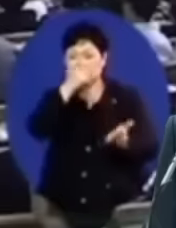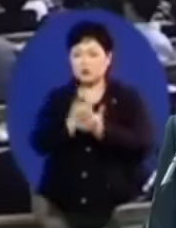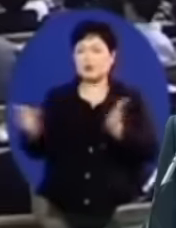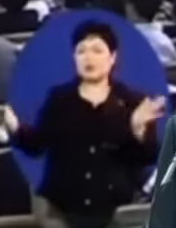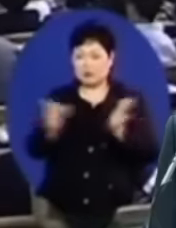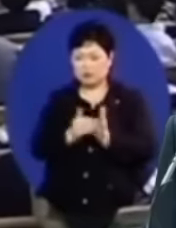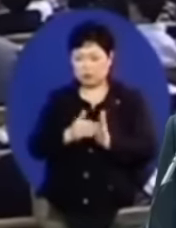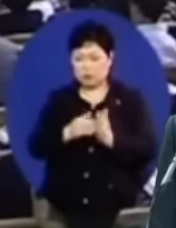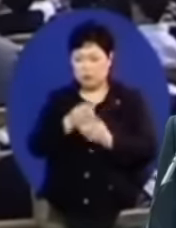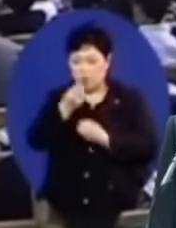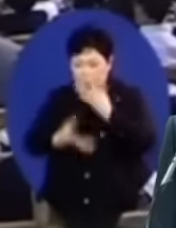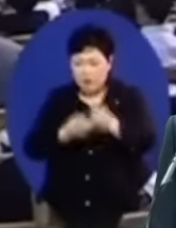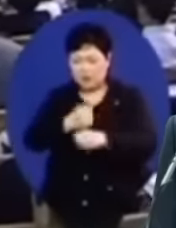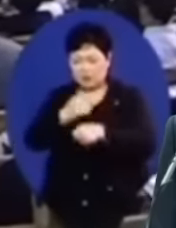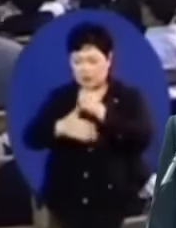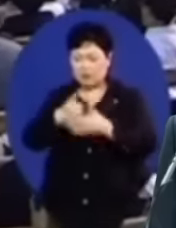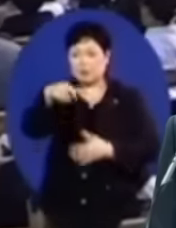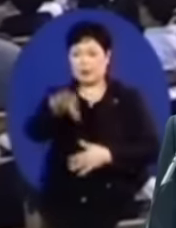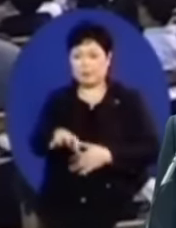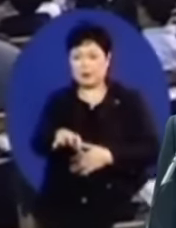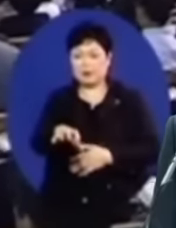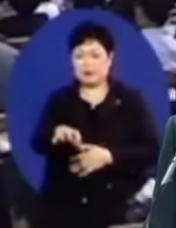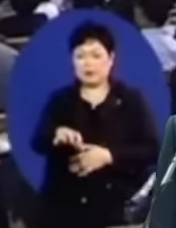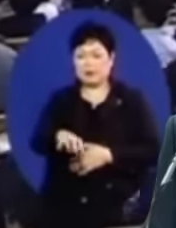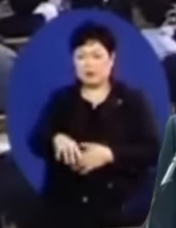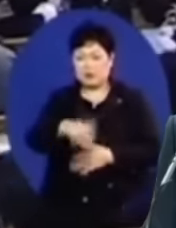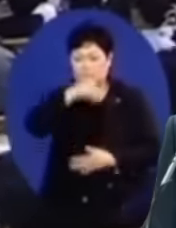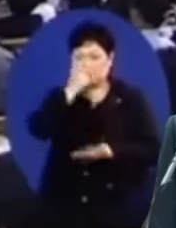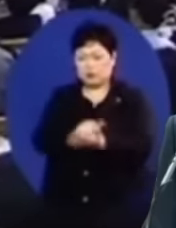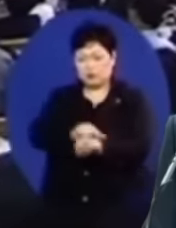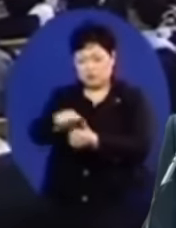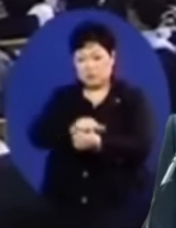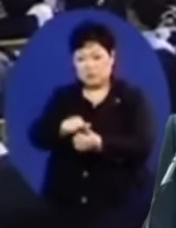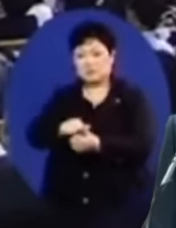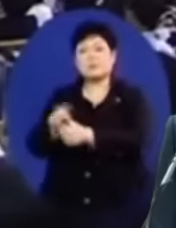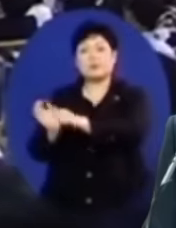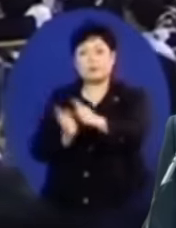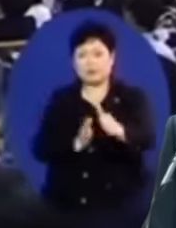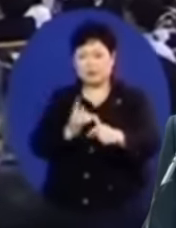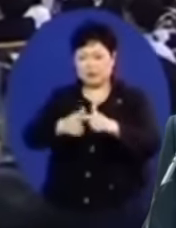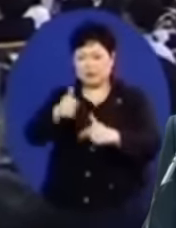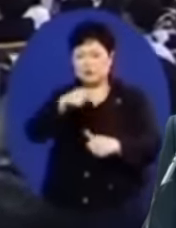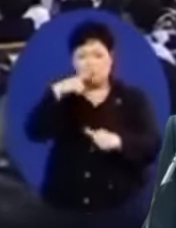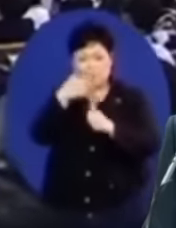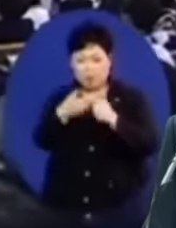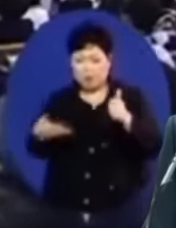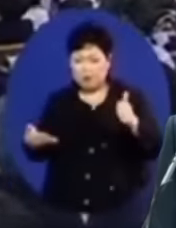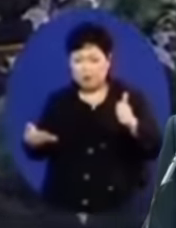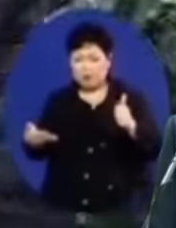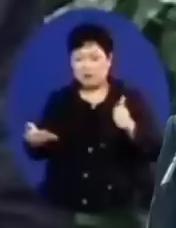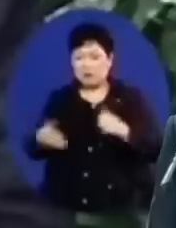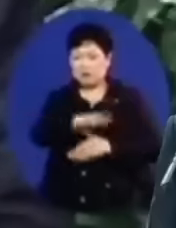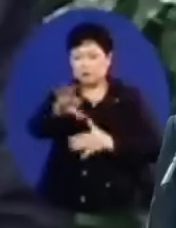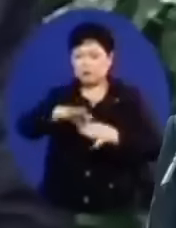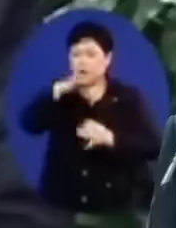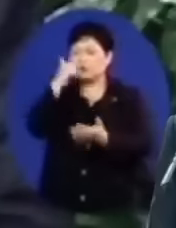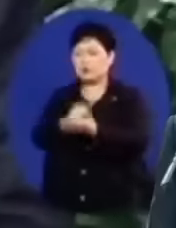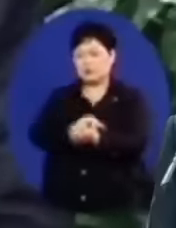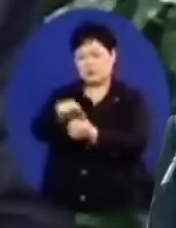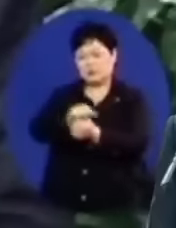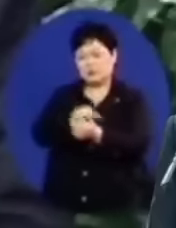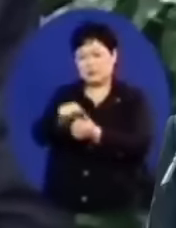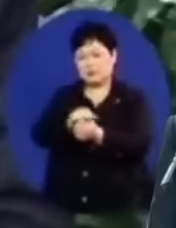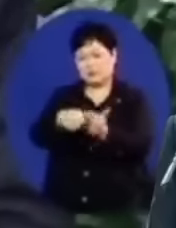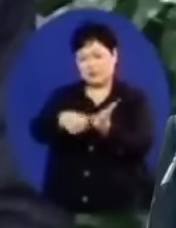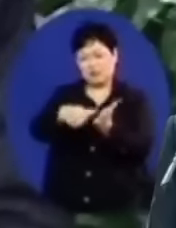회개해서 하나님 앞에 죄를 씻어야 되는 것입니다. 예수님의 보혈은 우리 죄를 씻는